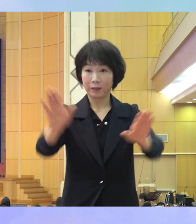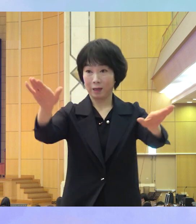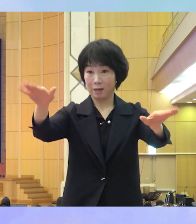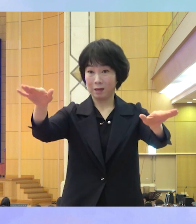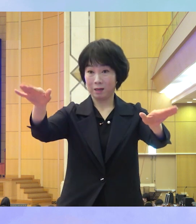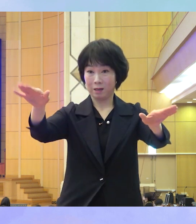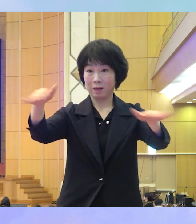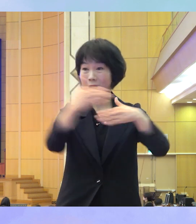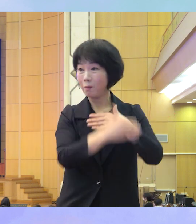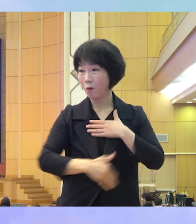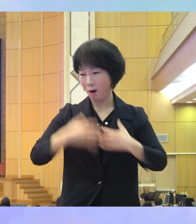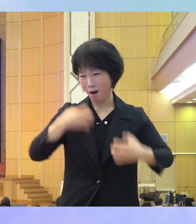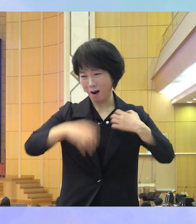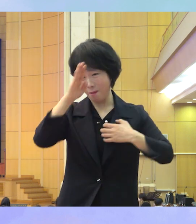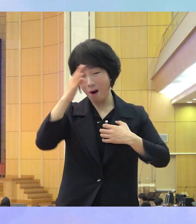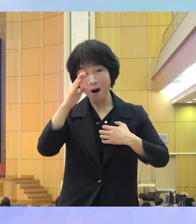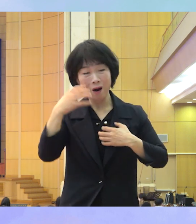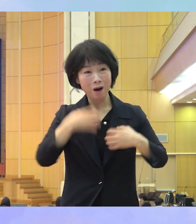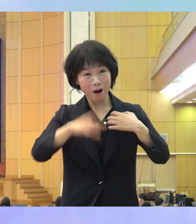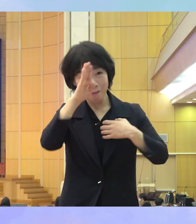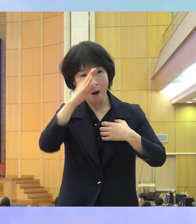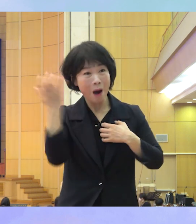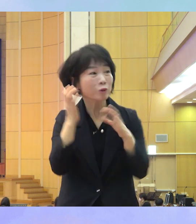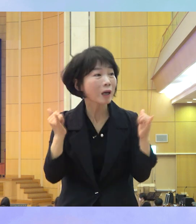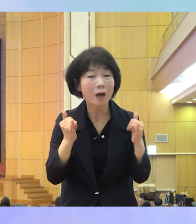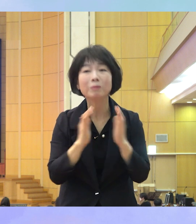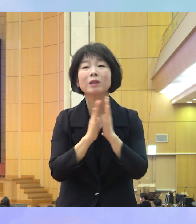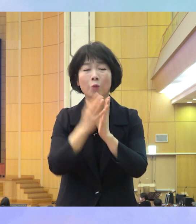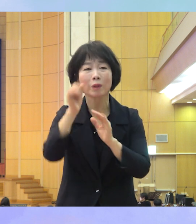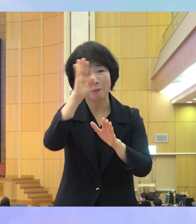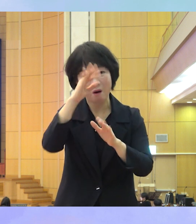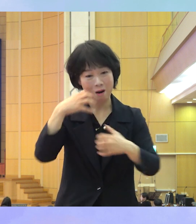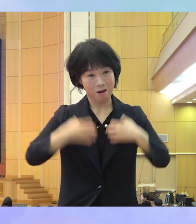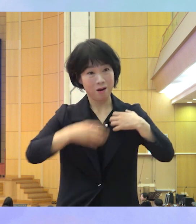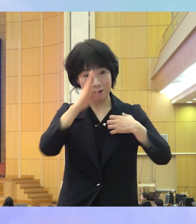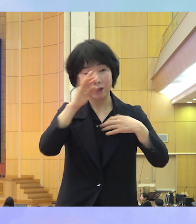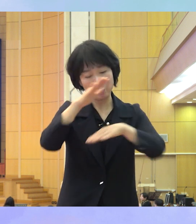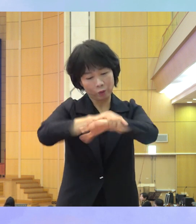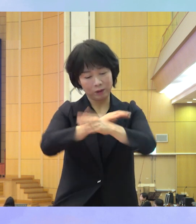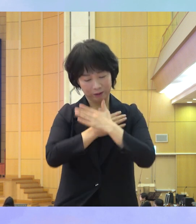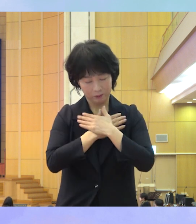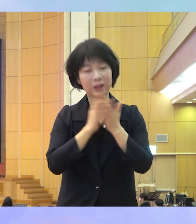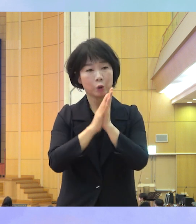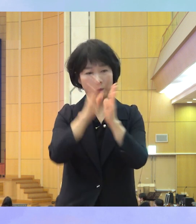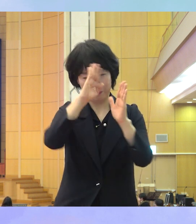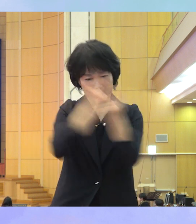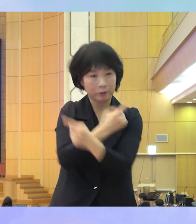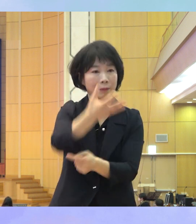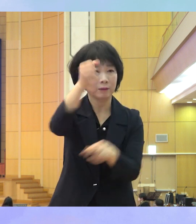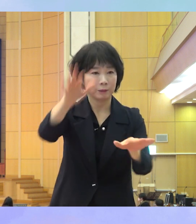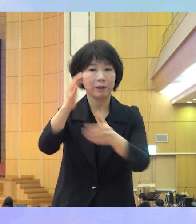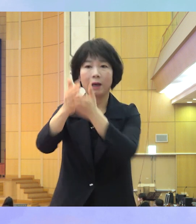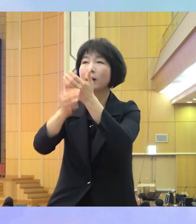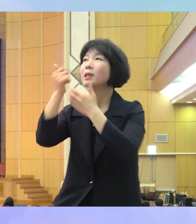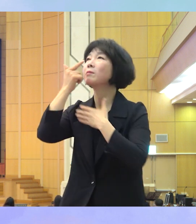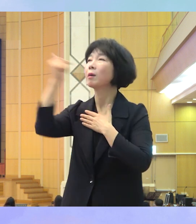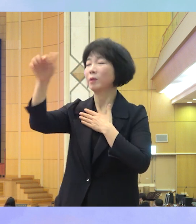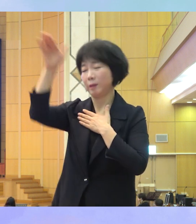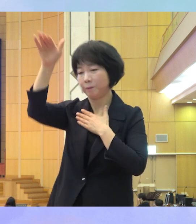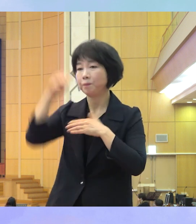아프신 분들은 아픈 자리에 손을 드시고 눈을 감고 기도하겠습니다. 하나님 아버지요, 우리